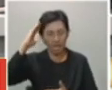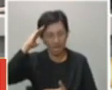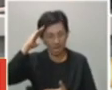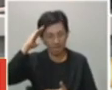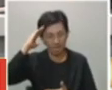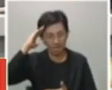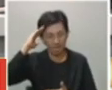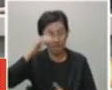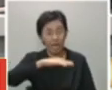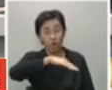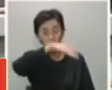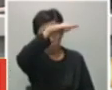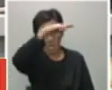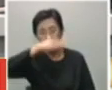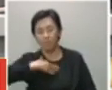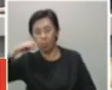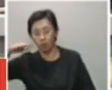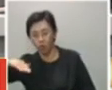ของท่าน